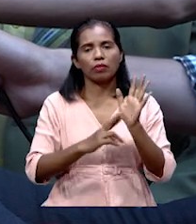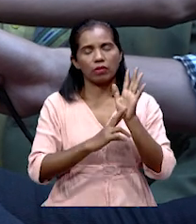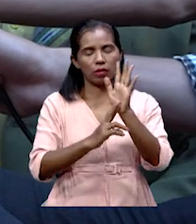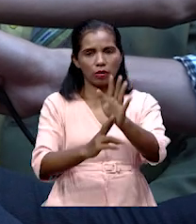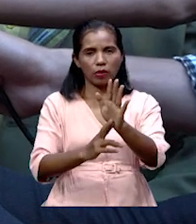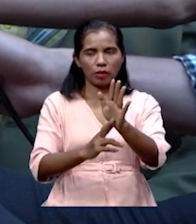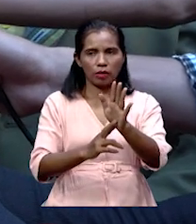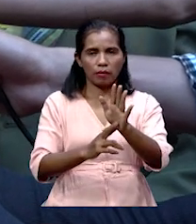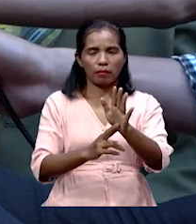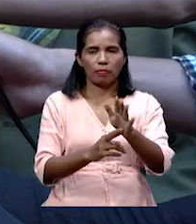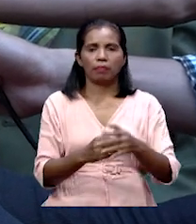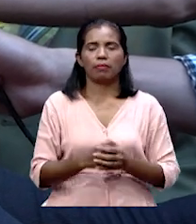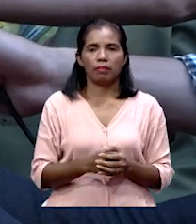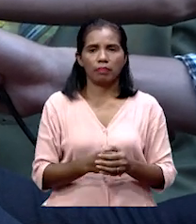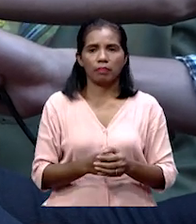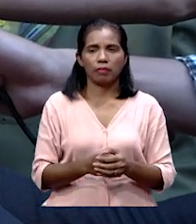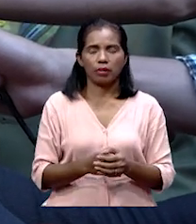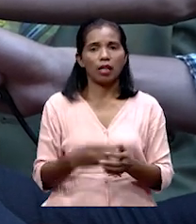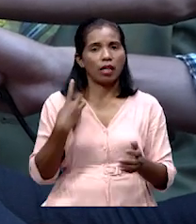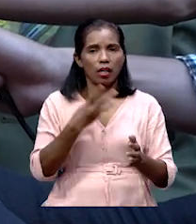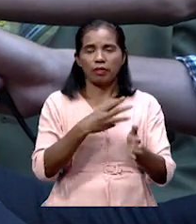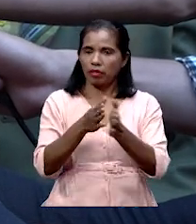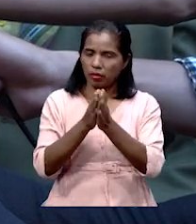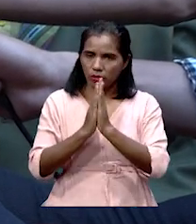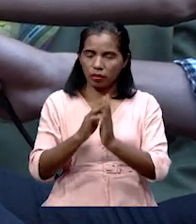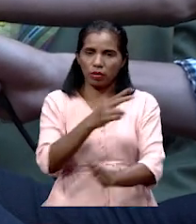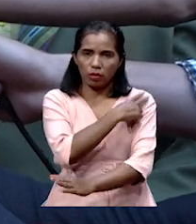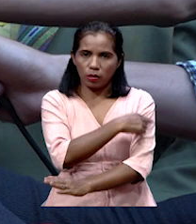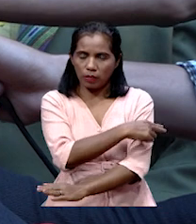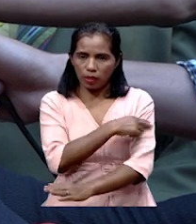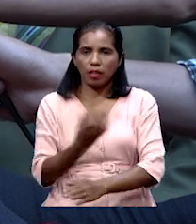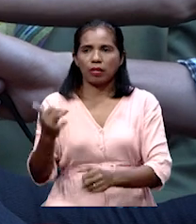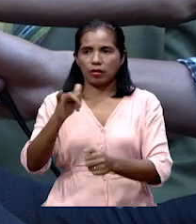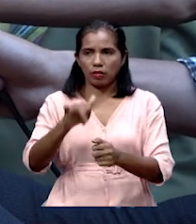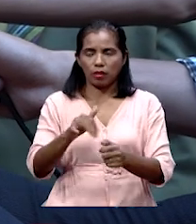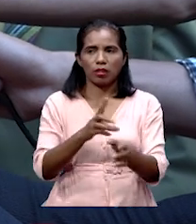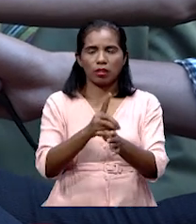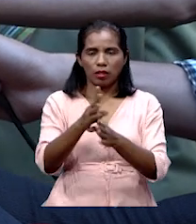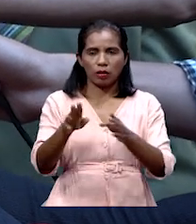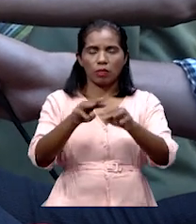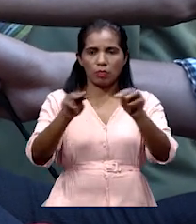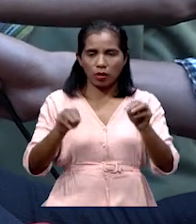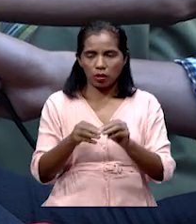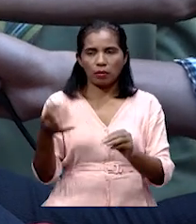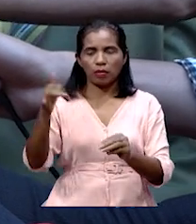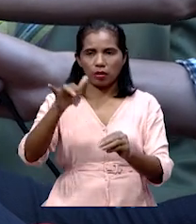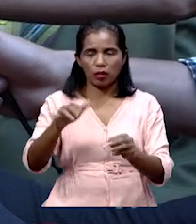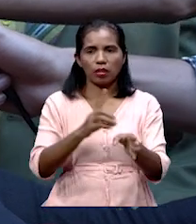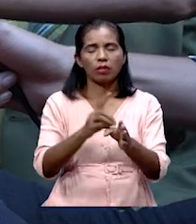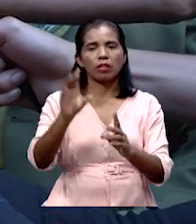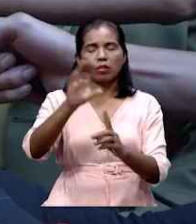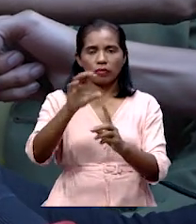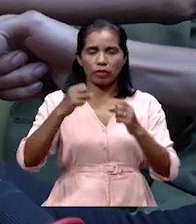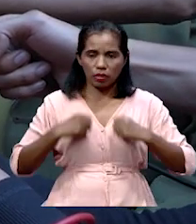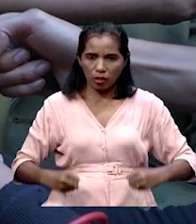sira. I ami husu para hospital sira, direktur munisipu sira, direktur sefisien Saudi